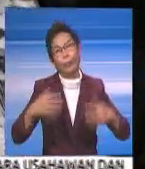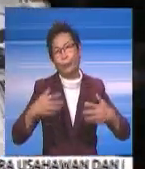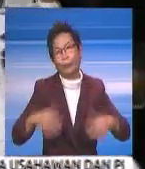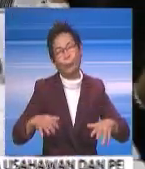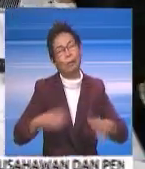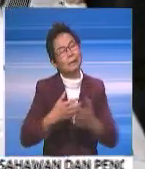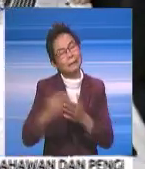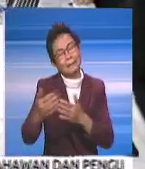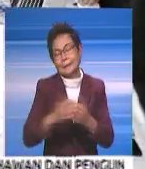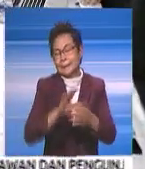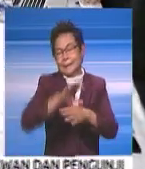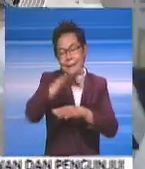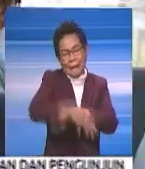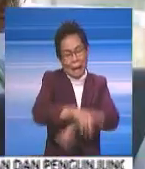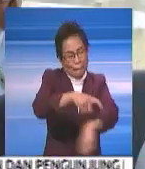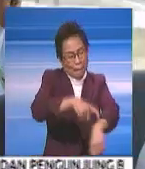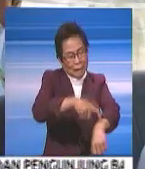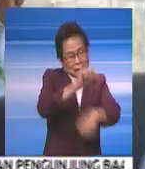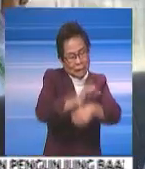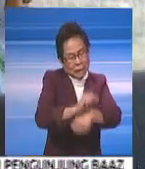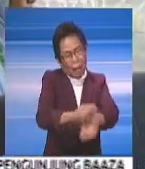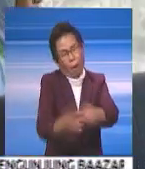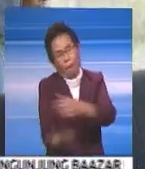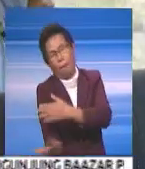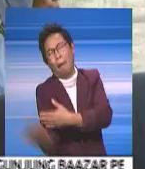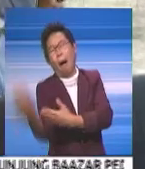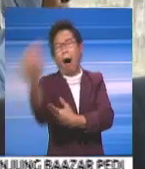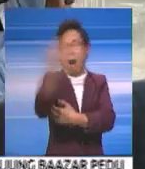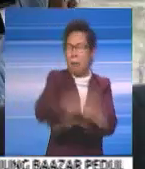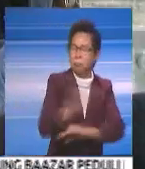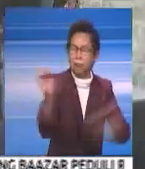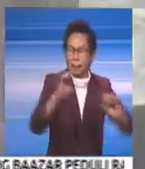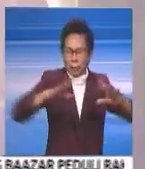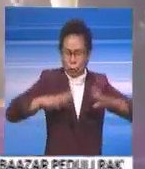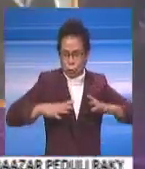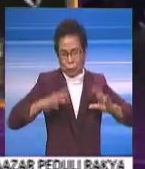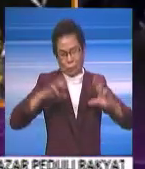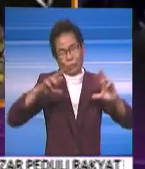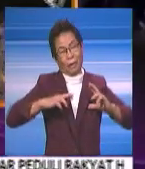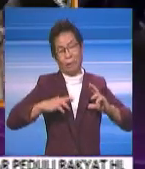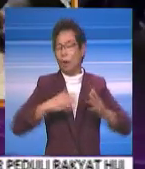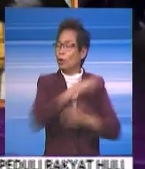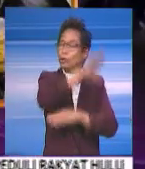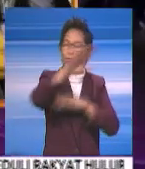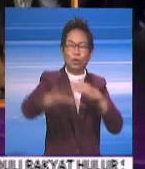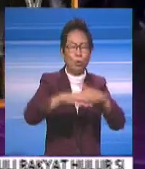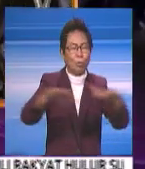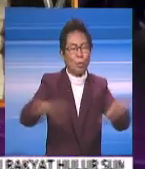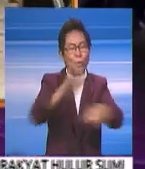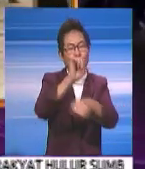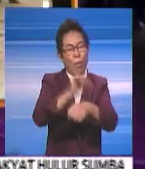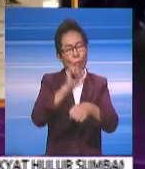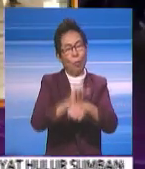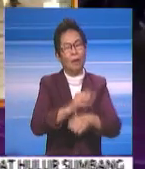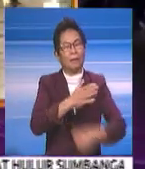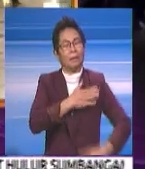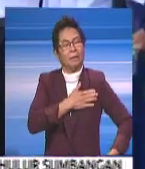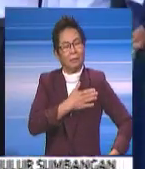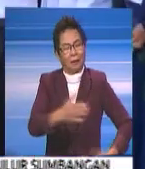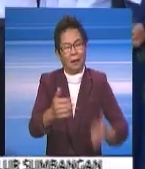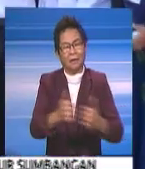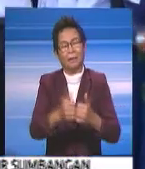Walaupun terpaksa mengharungi masa kerja yang panjang tanpa cuti rehat, semuanya dilaksana dengan niat lillahi